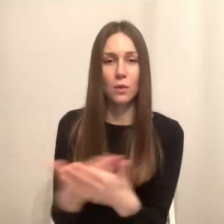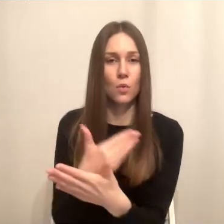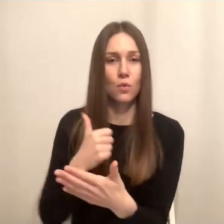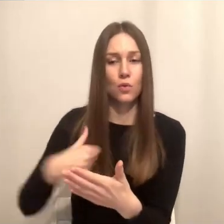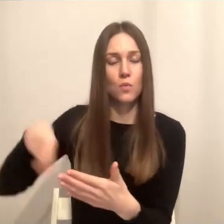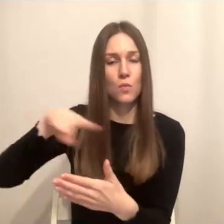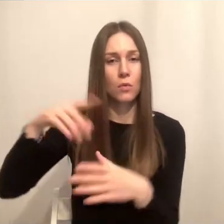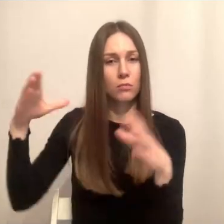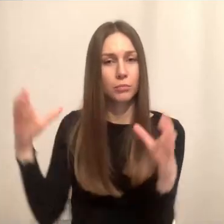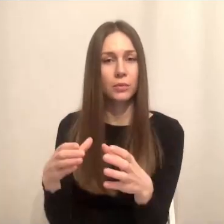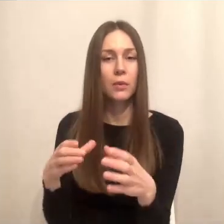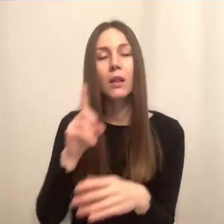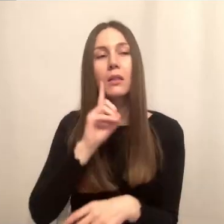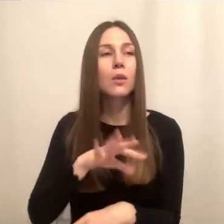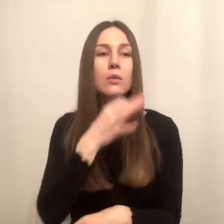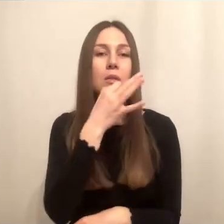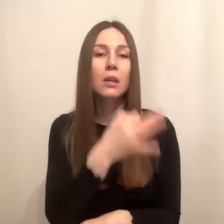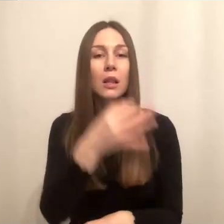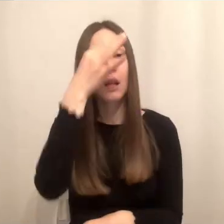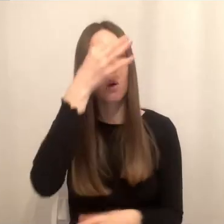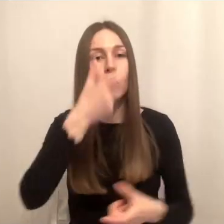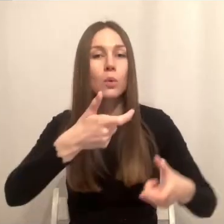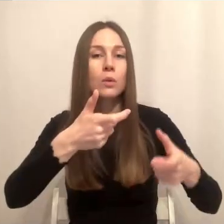pasakyti, kad Trakų rajono savivaldybėje dirba